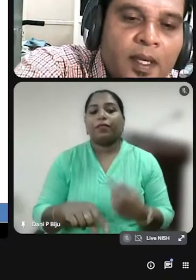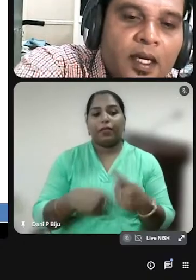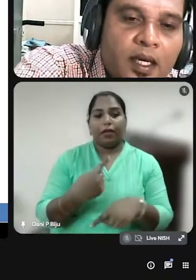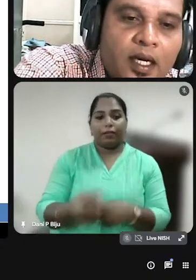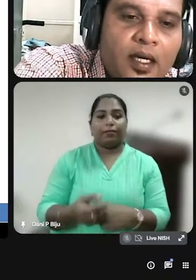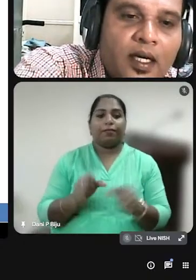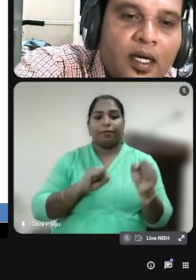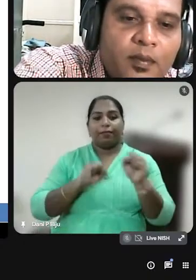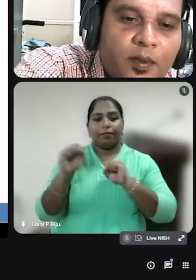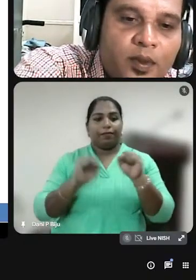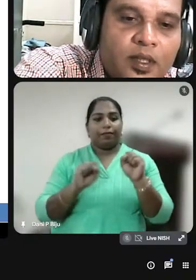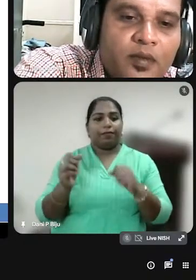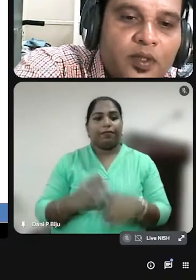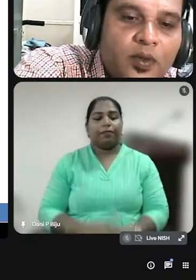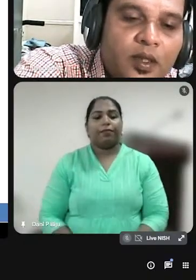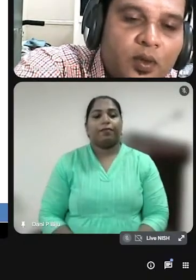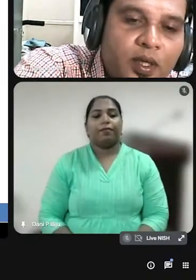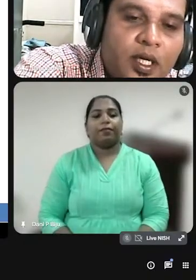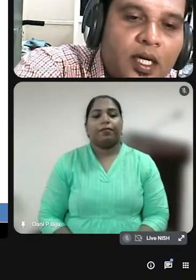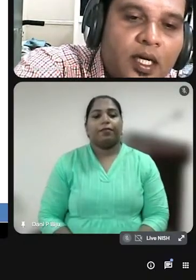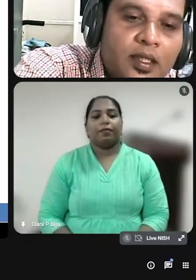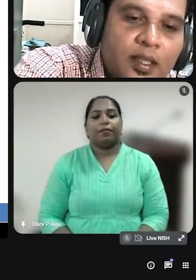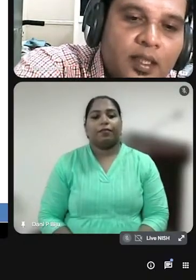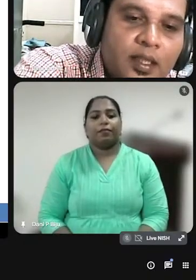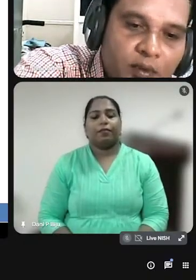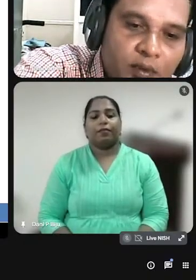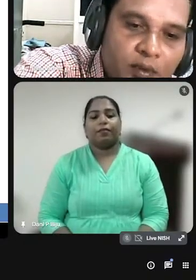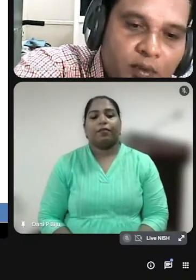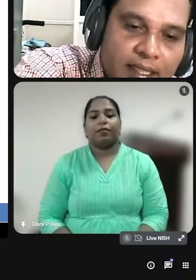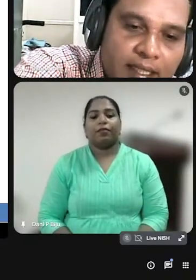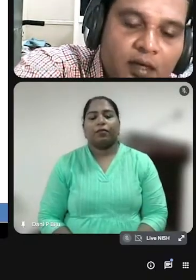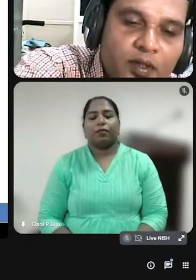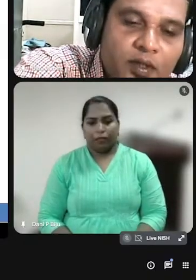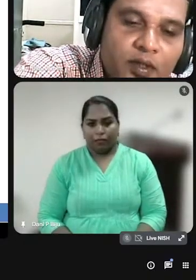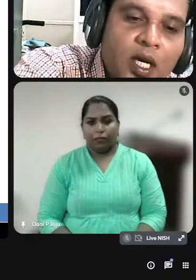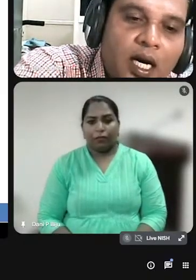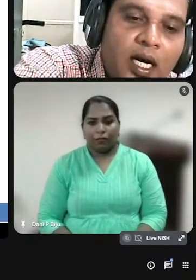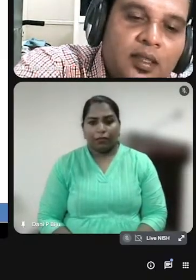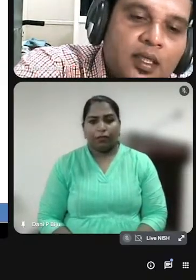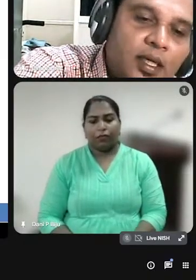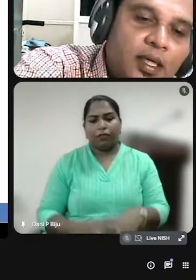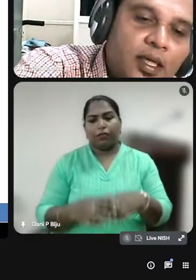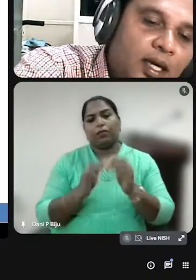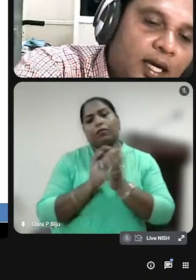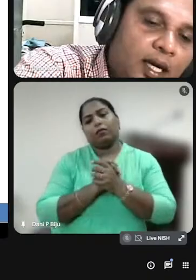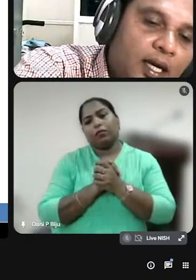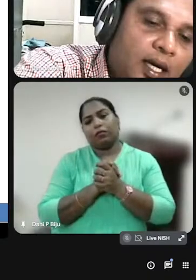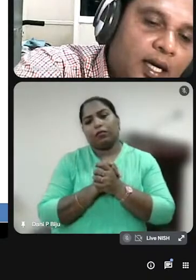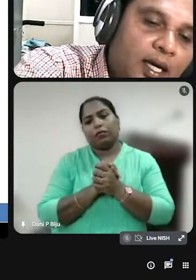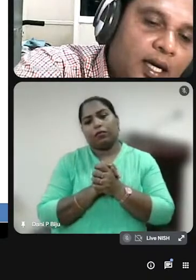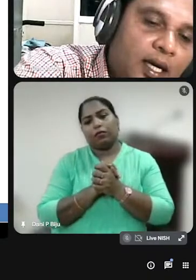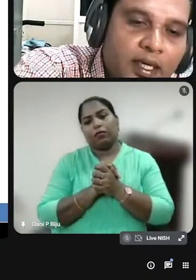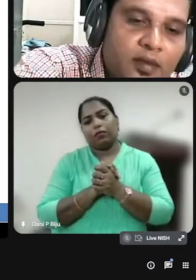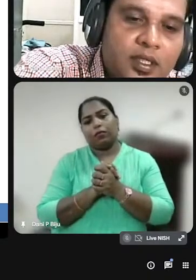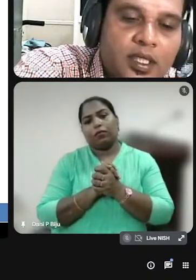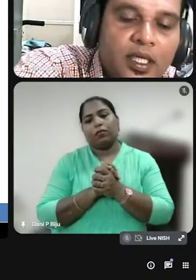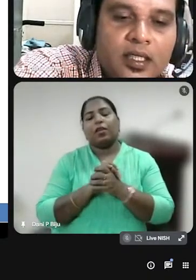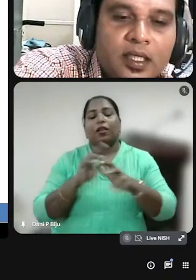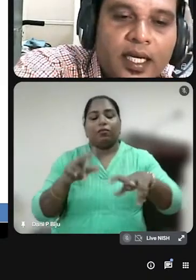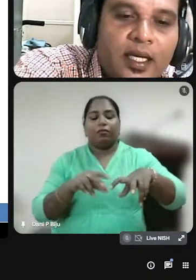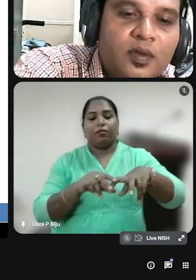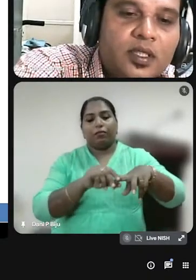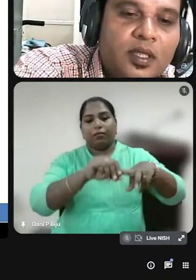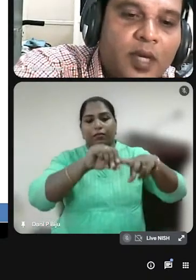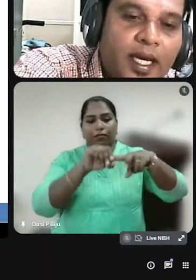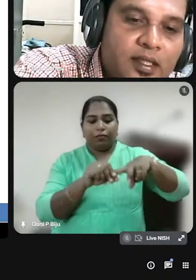പറഞ്ഞാൽ രണ്ട് കാലും പുറത്തേക്ക് വെച്ചു. അതിൽ ഒരു കാല് സെന്ററിൽ വെച്ചു, അടുത്ത കാല് അടുത്ത വശത്തേക്ക് ഇടതുവശത്തേക്ക്